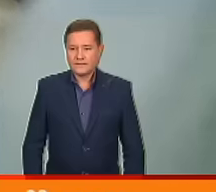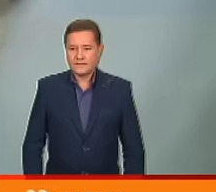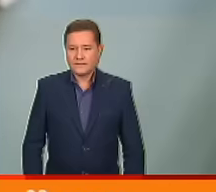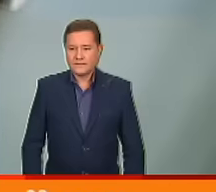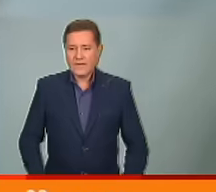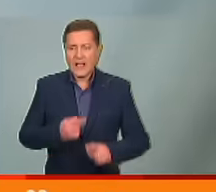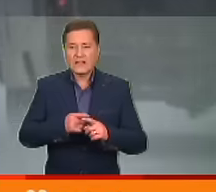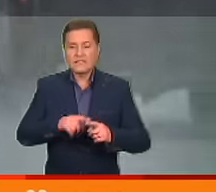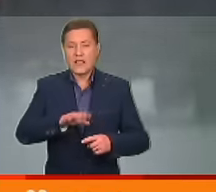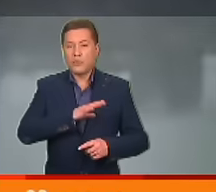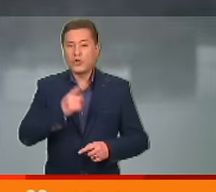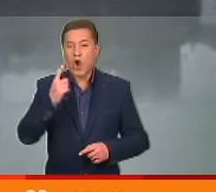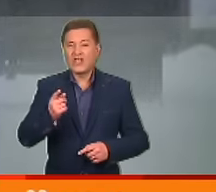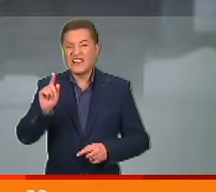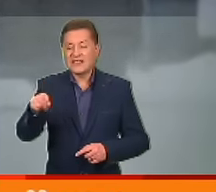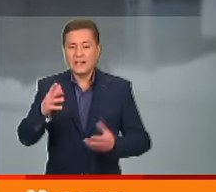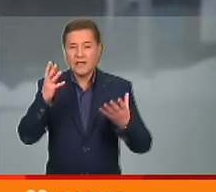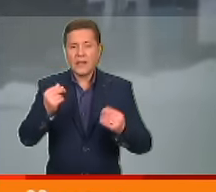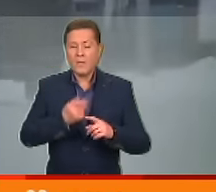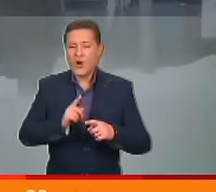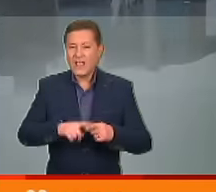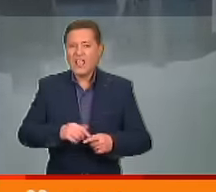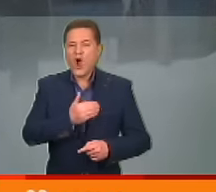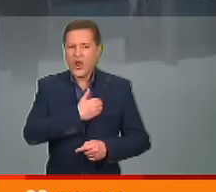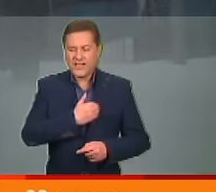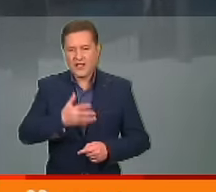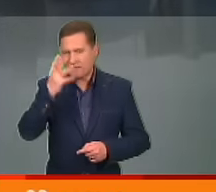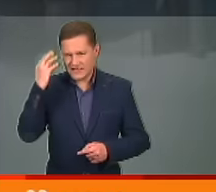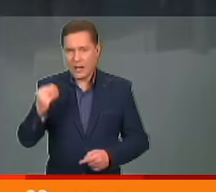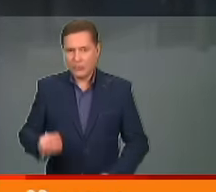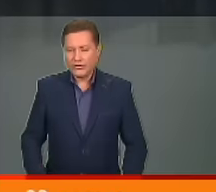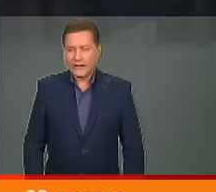Це буде один із тих днів, про які хотілося б забути.